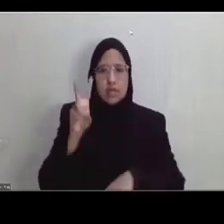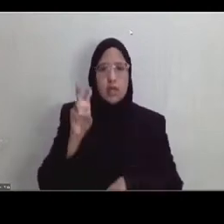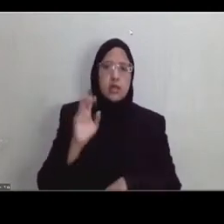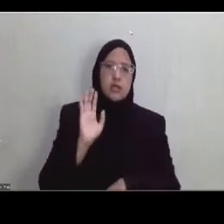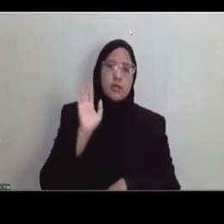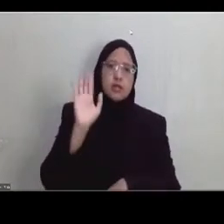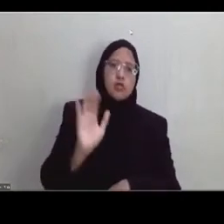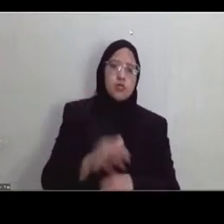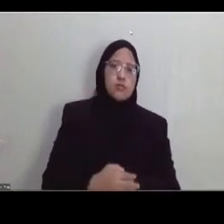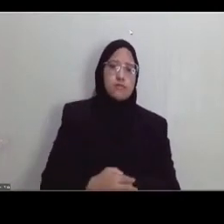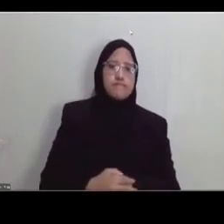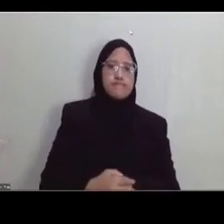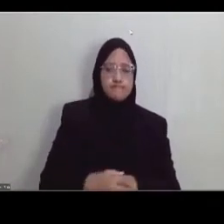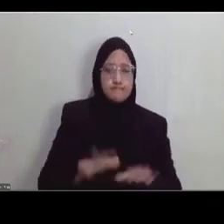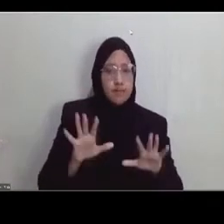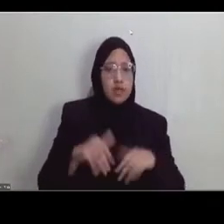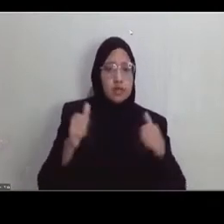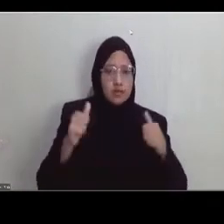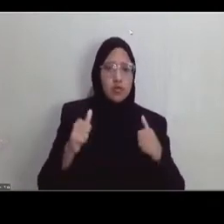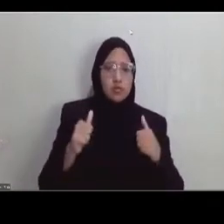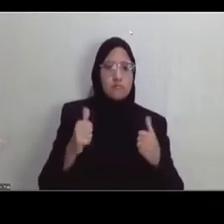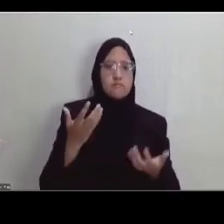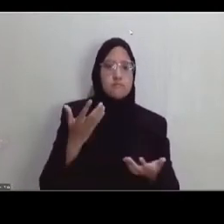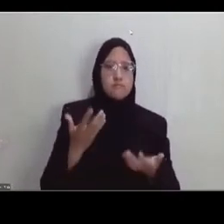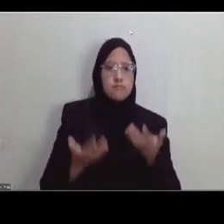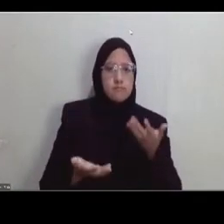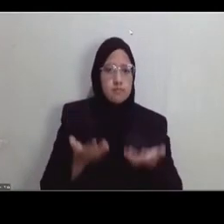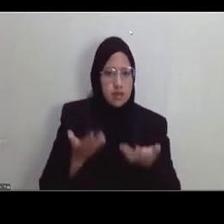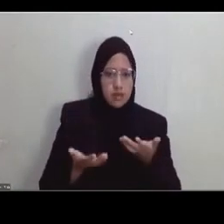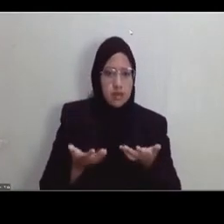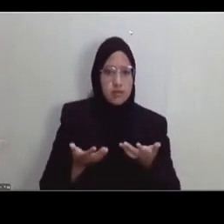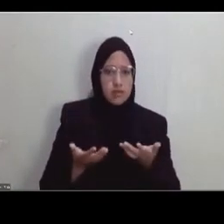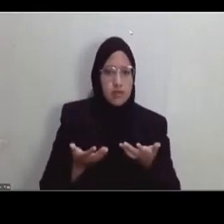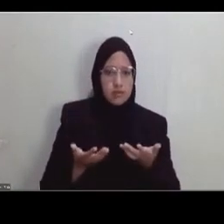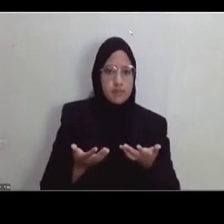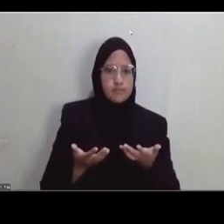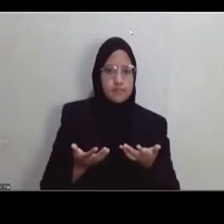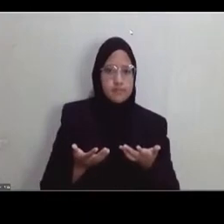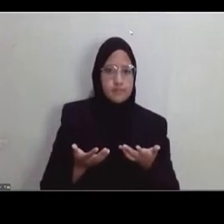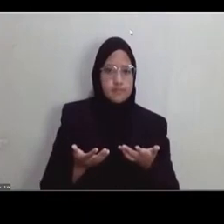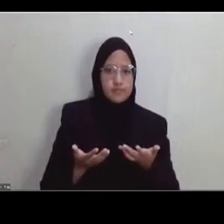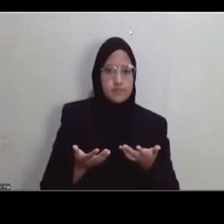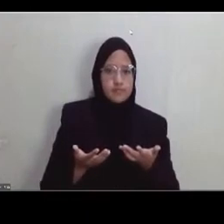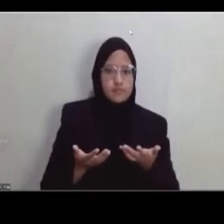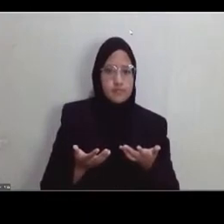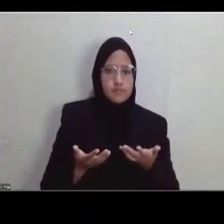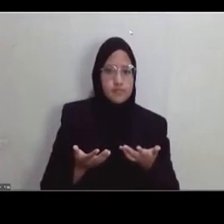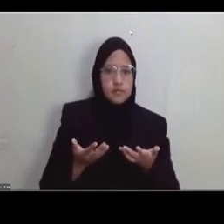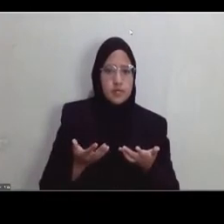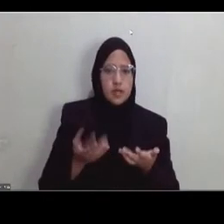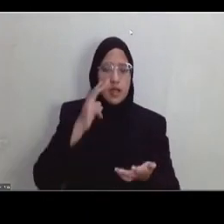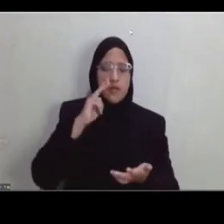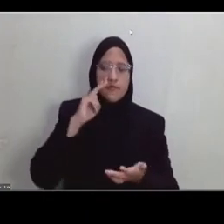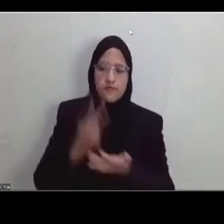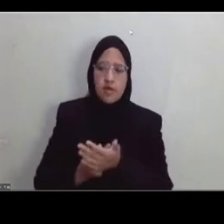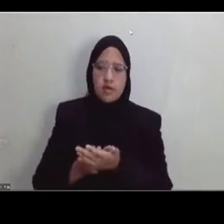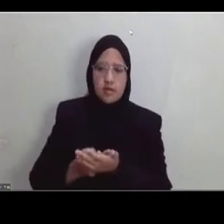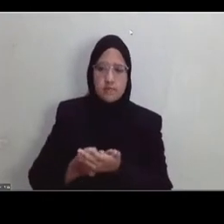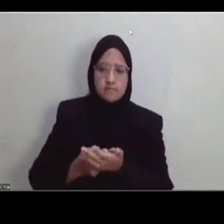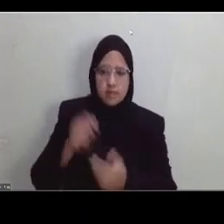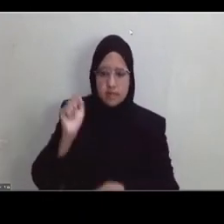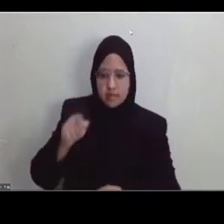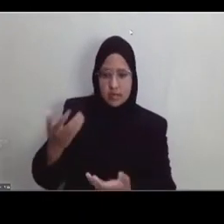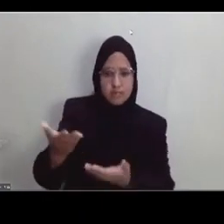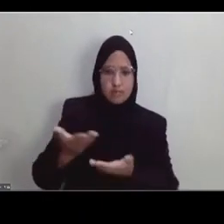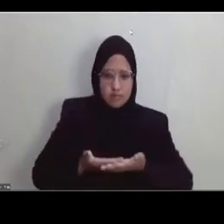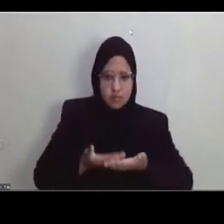kesimpulan menimbang bahwa berdasarkan huraian duduk perkara fakta-fakta yang terungkat dalam rapat dan sidang pemeriksaan serta pertimbangan